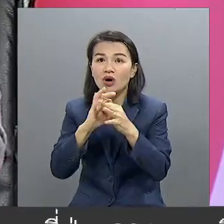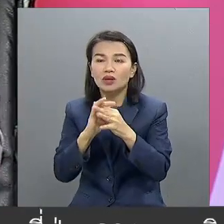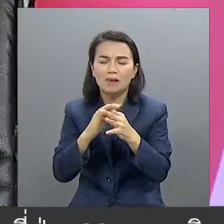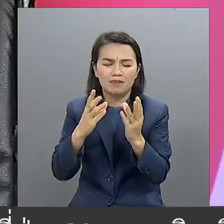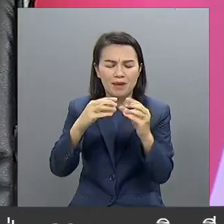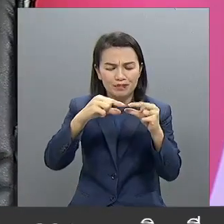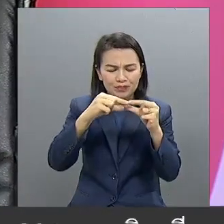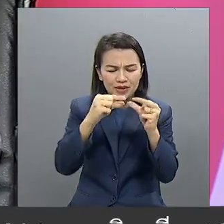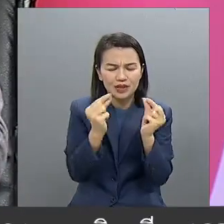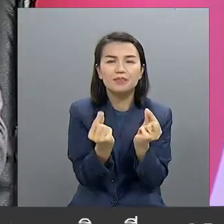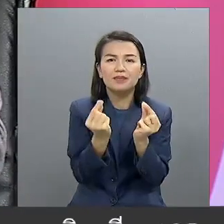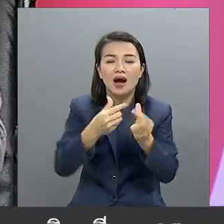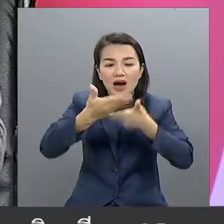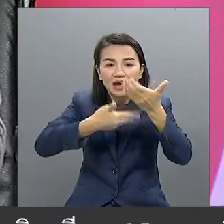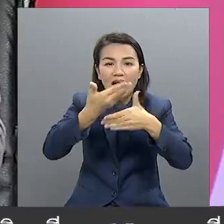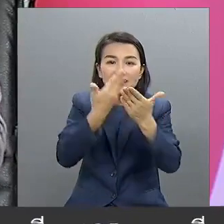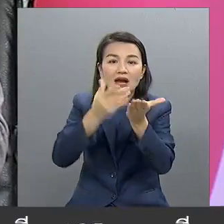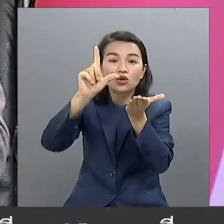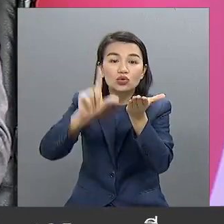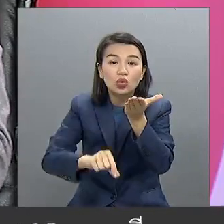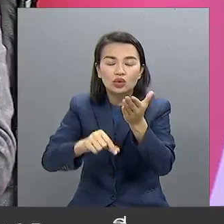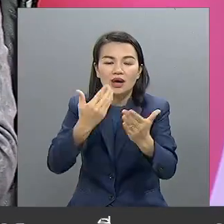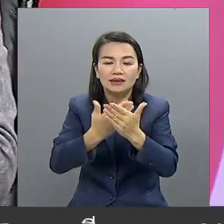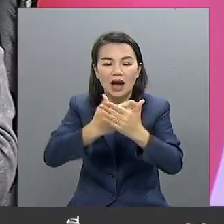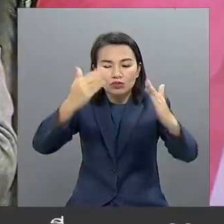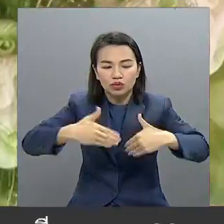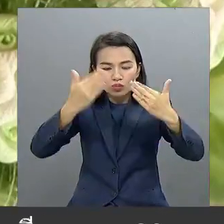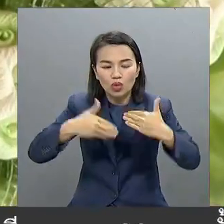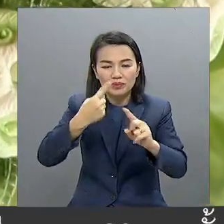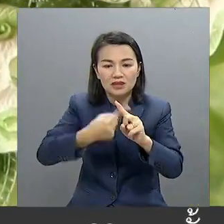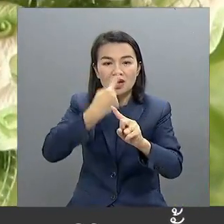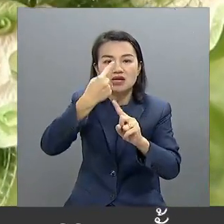ำหนายในราคาถูกสามารถสร้างไร้ได้กวาเดือนละ 1, บาเลยครับ